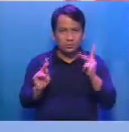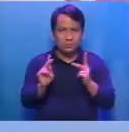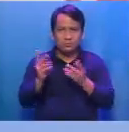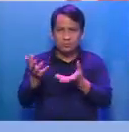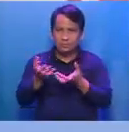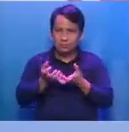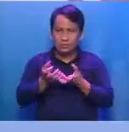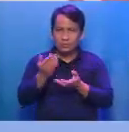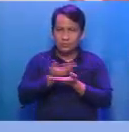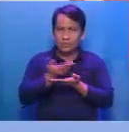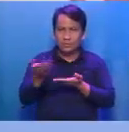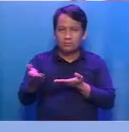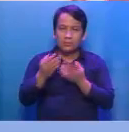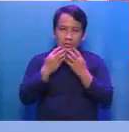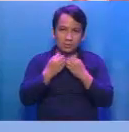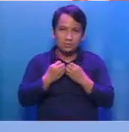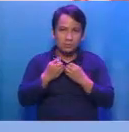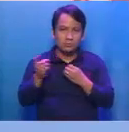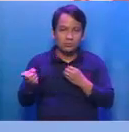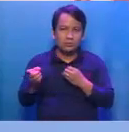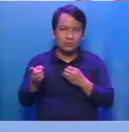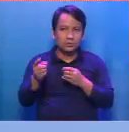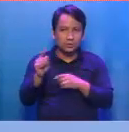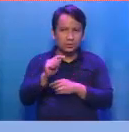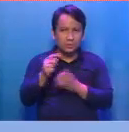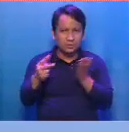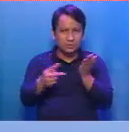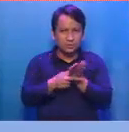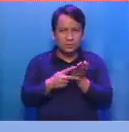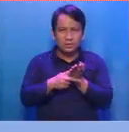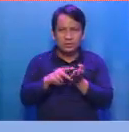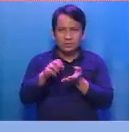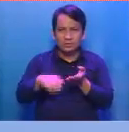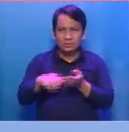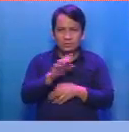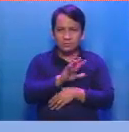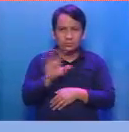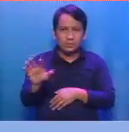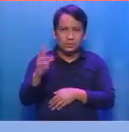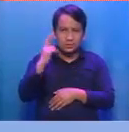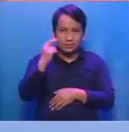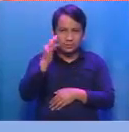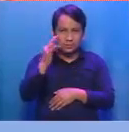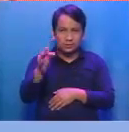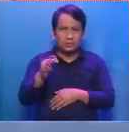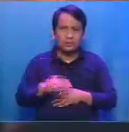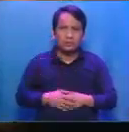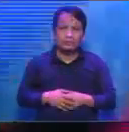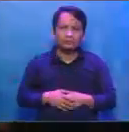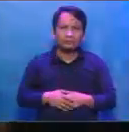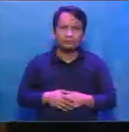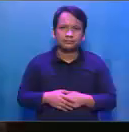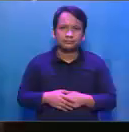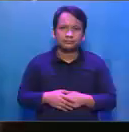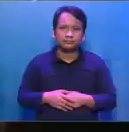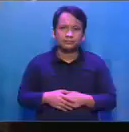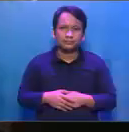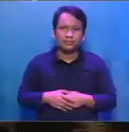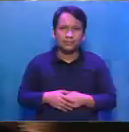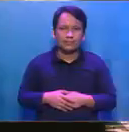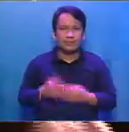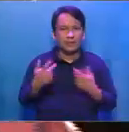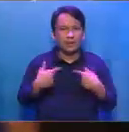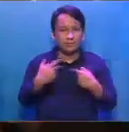humahabol makabili ng murang panregalo. Nasa frontline ang balitang yan, si Rhea Fernandez. Kahit